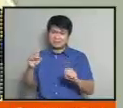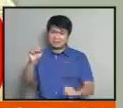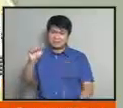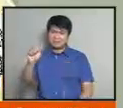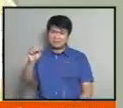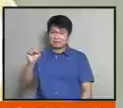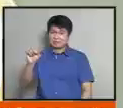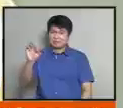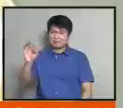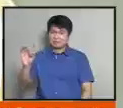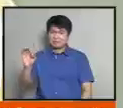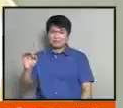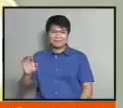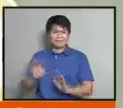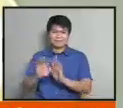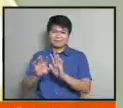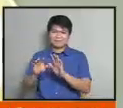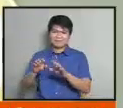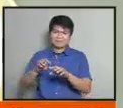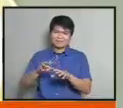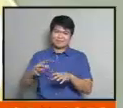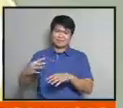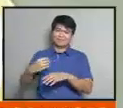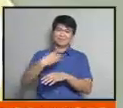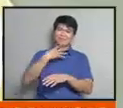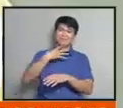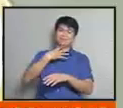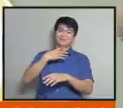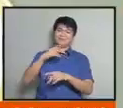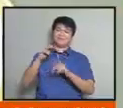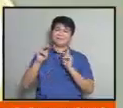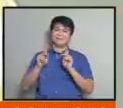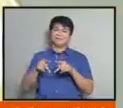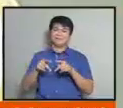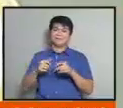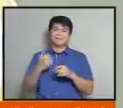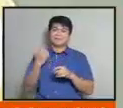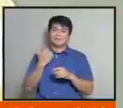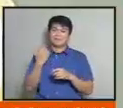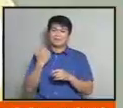is non-transmissible to humans, okay? Nor to other